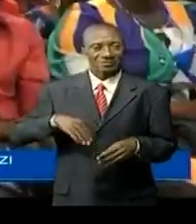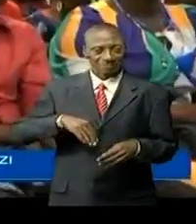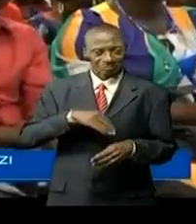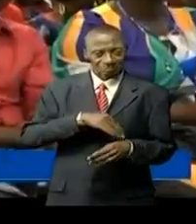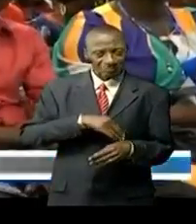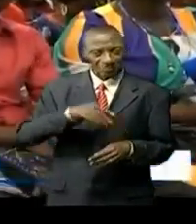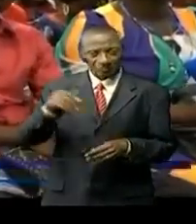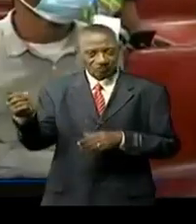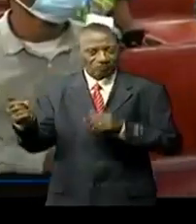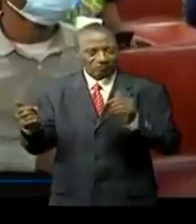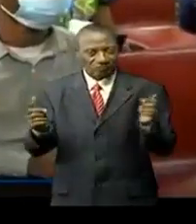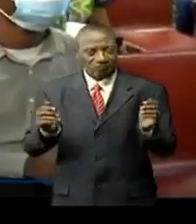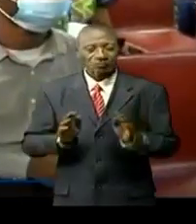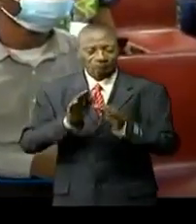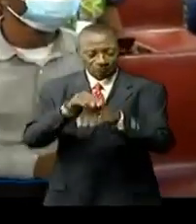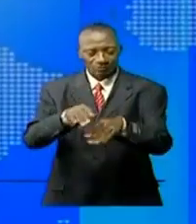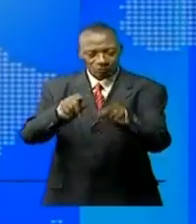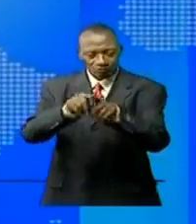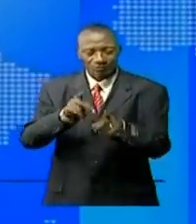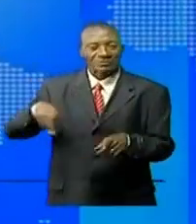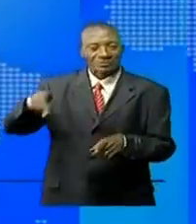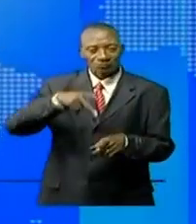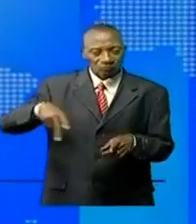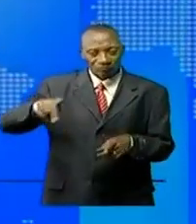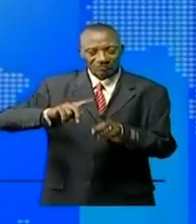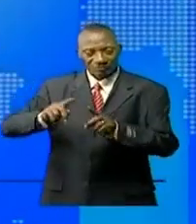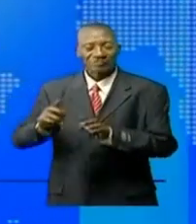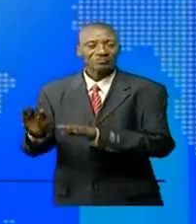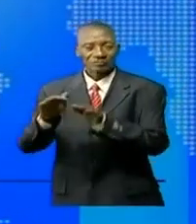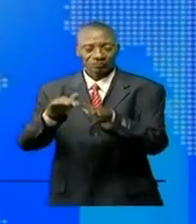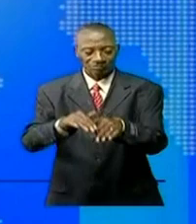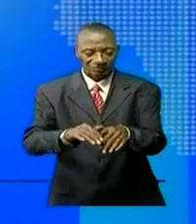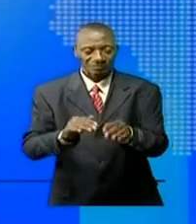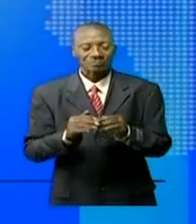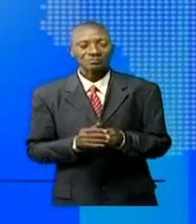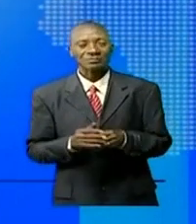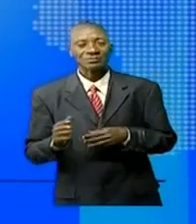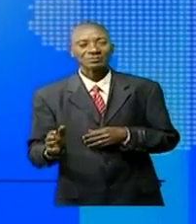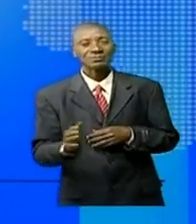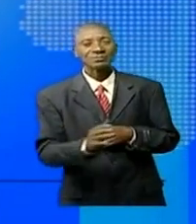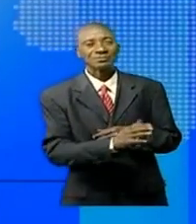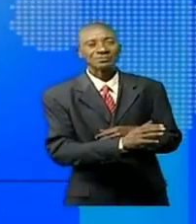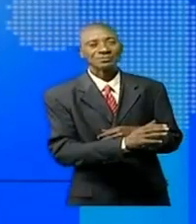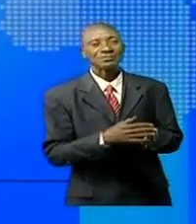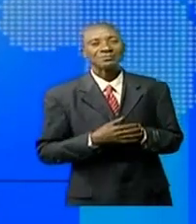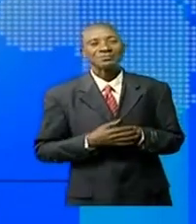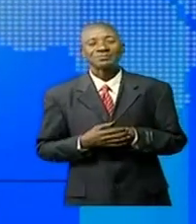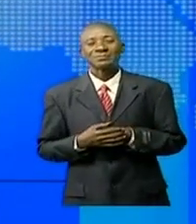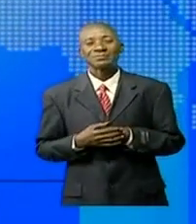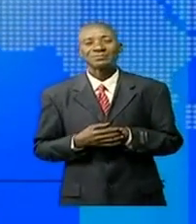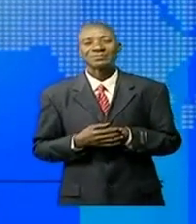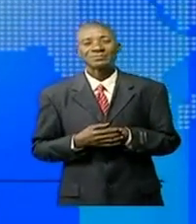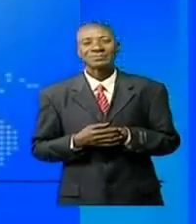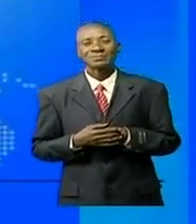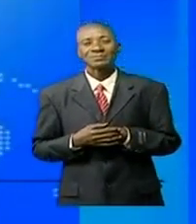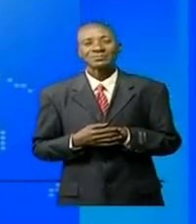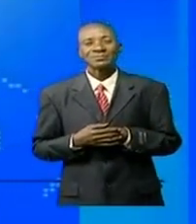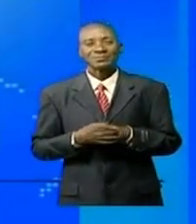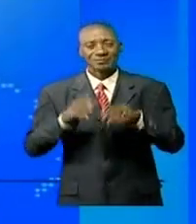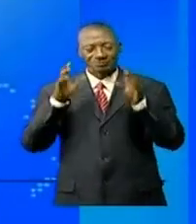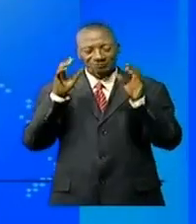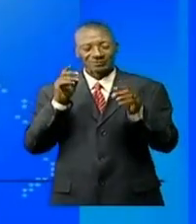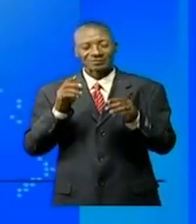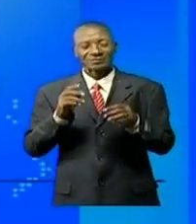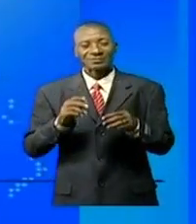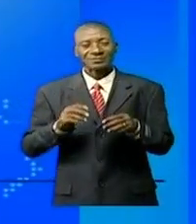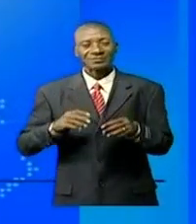et des différentes provinces. Le président du Conseil national de la jeunesse a organisé une tribune d'expression